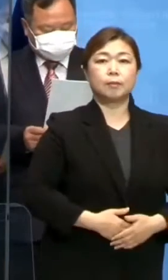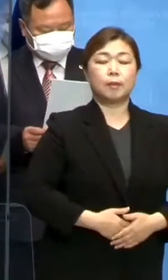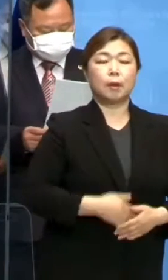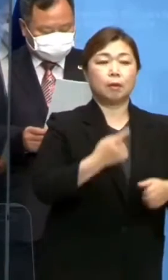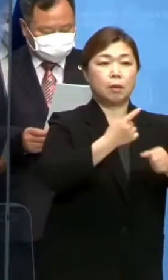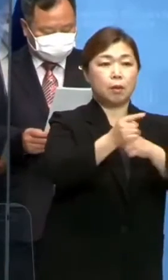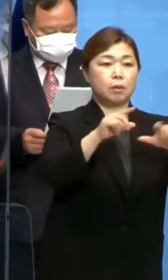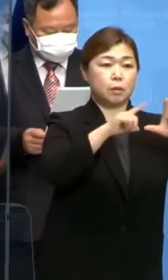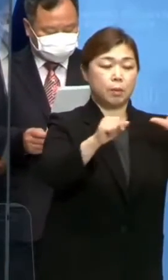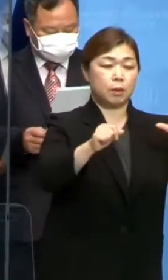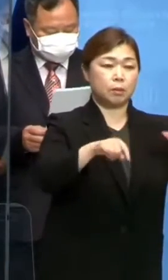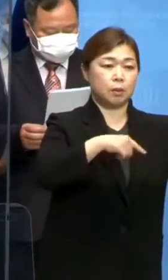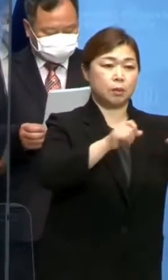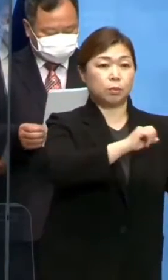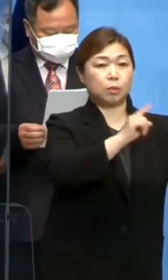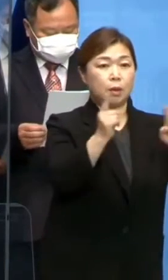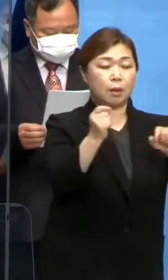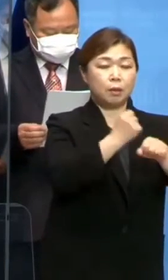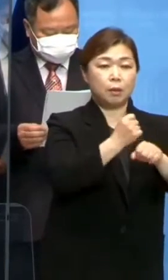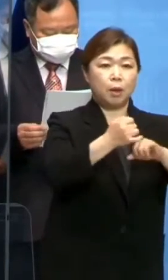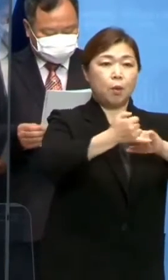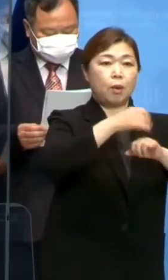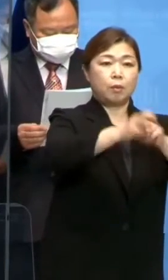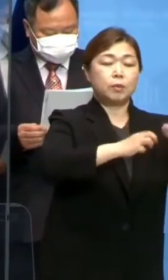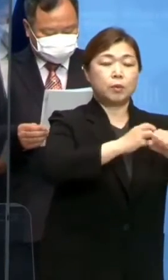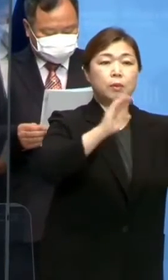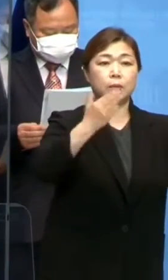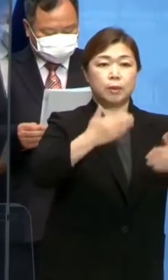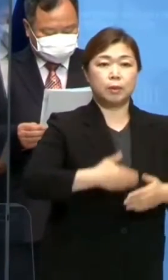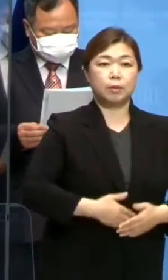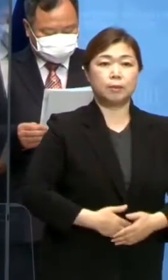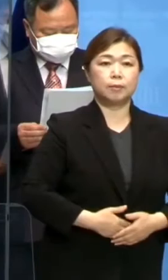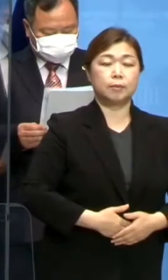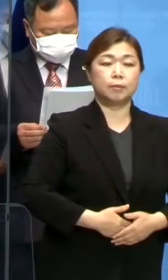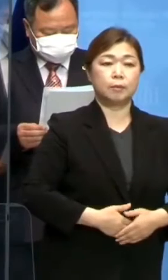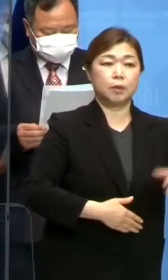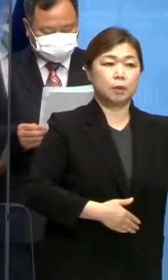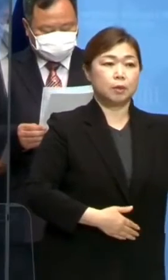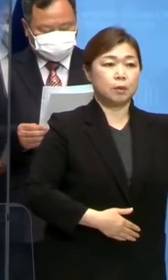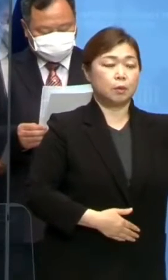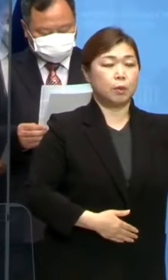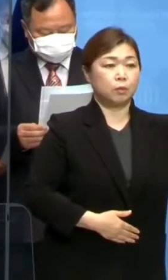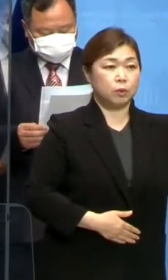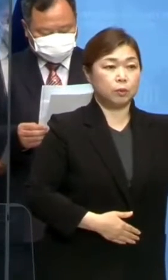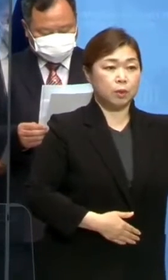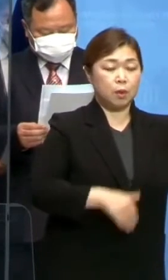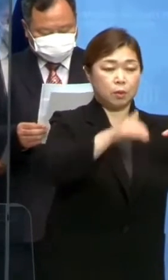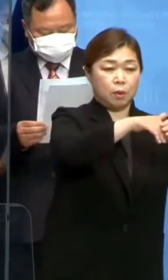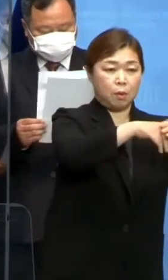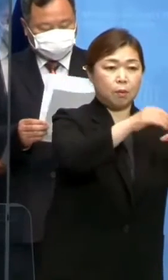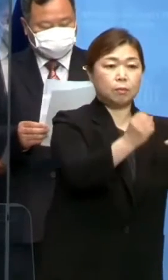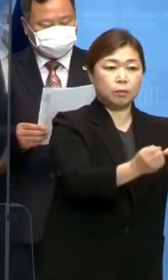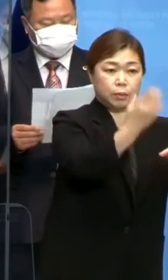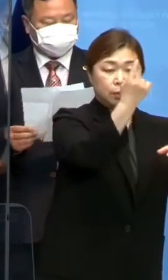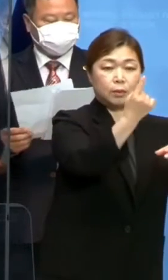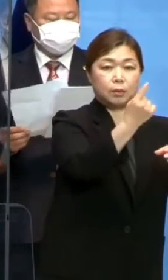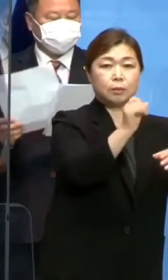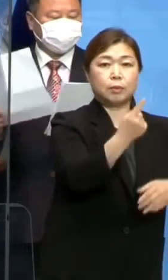내년 지방자치가 부활된 지 꼭 30년이 됩니다 1991년 선거를 통해 지방의회가